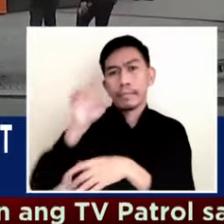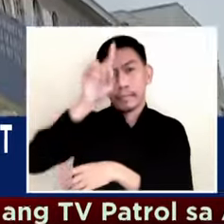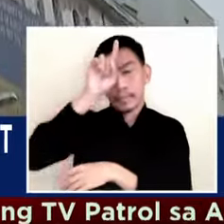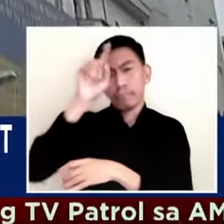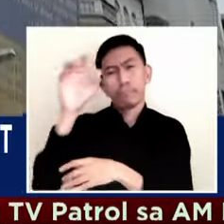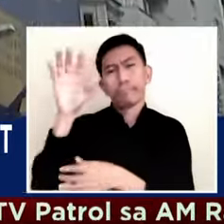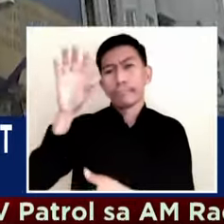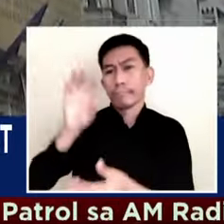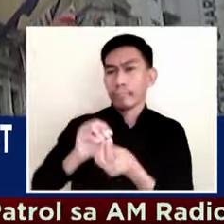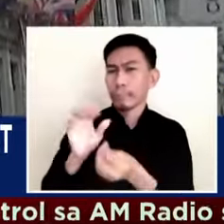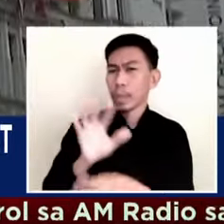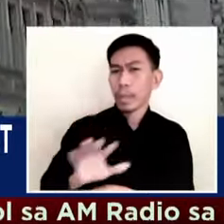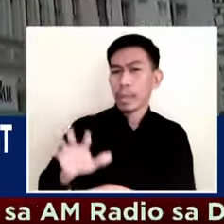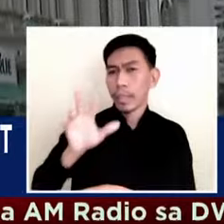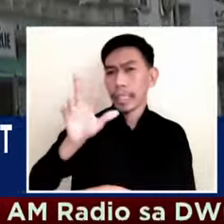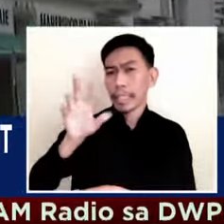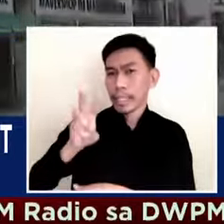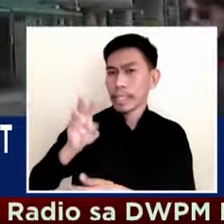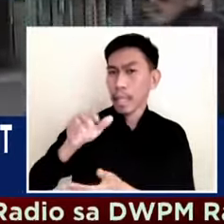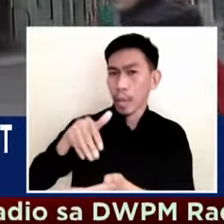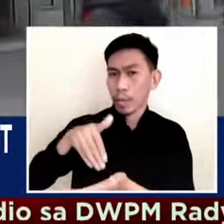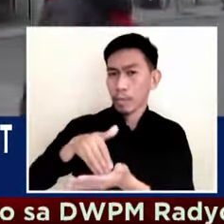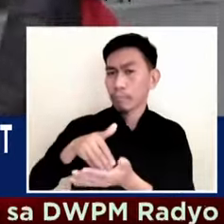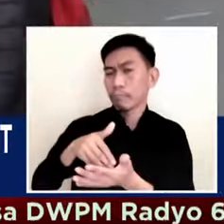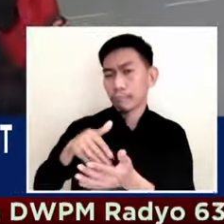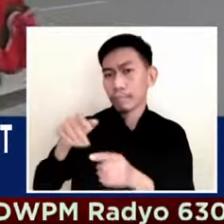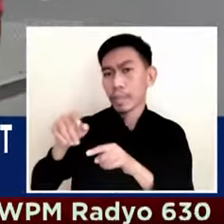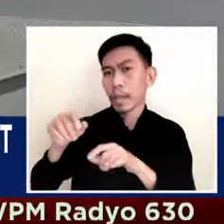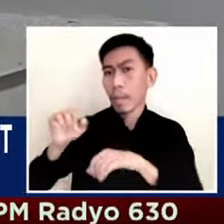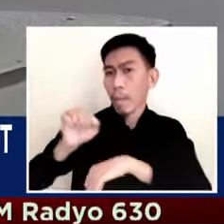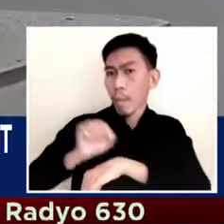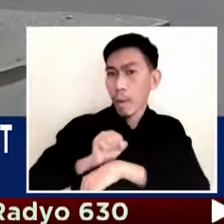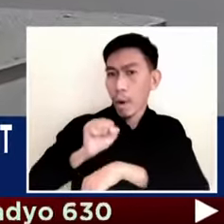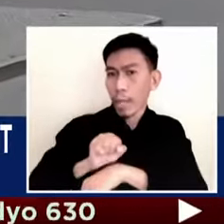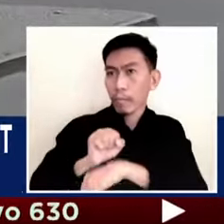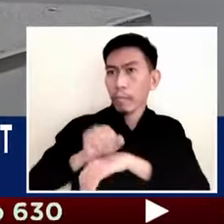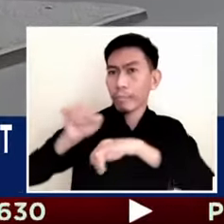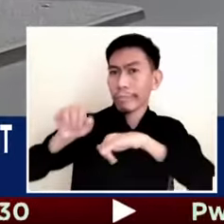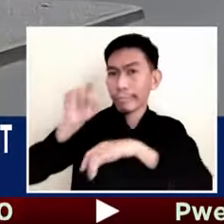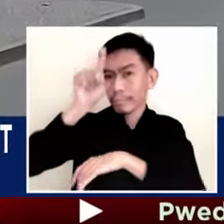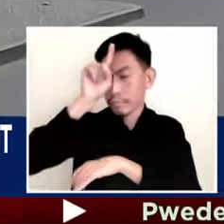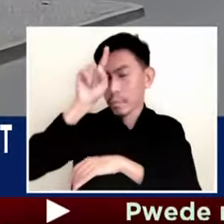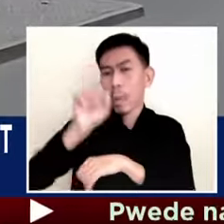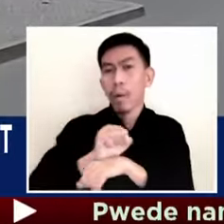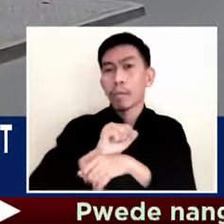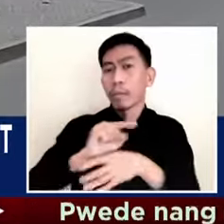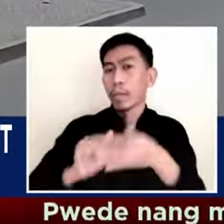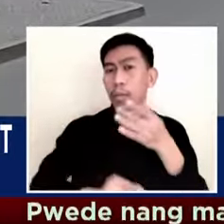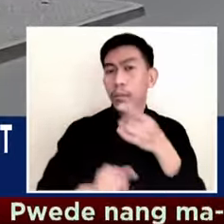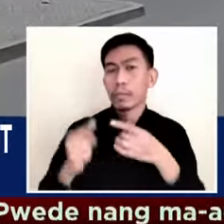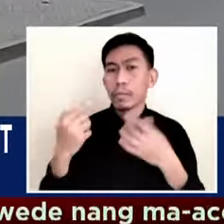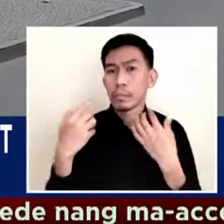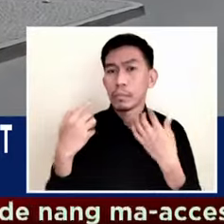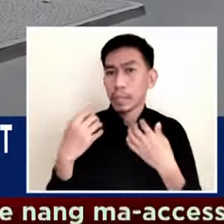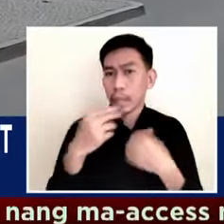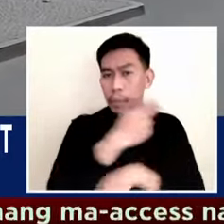36,000 ang mga Pilipinong nakabase dito at nagtatrabaho sa mga larangan ng healthcare, information technology, manufacturing at iba